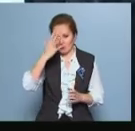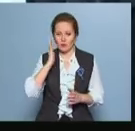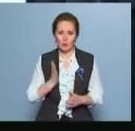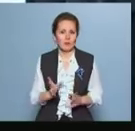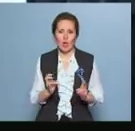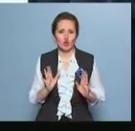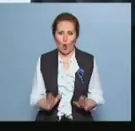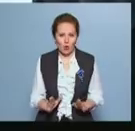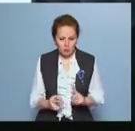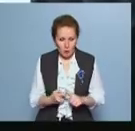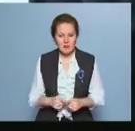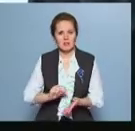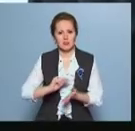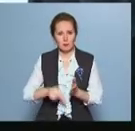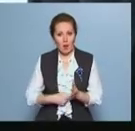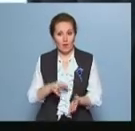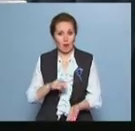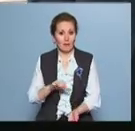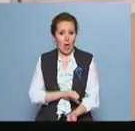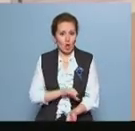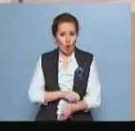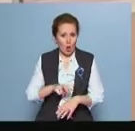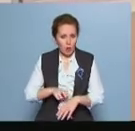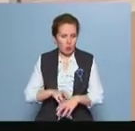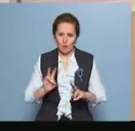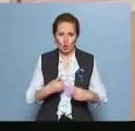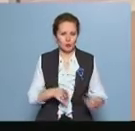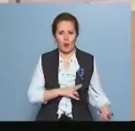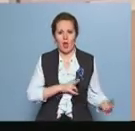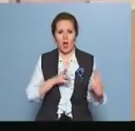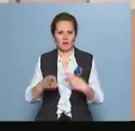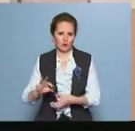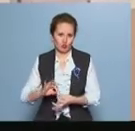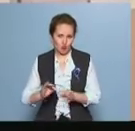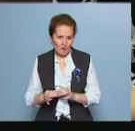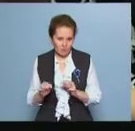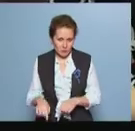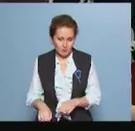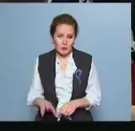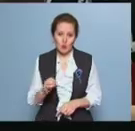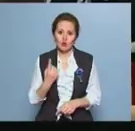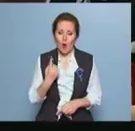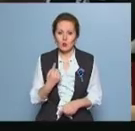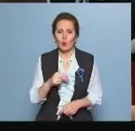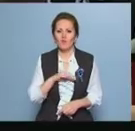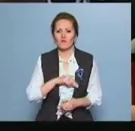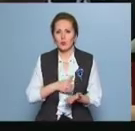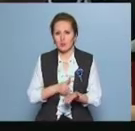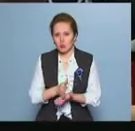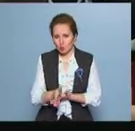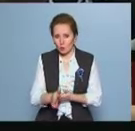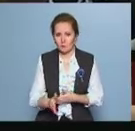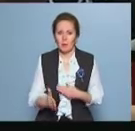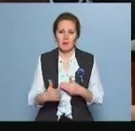За справками от нарколога жителям города и района не нужно ездить в Ижевск. И еще одну функцию он будет выполнять – это